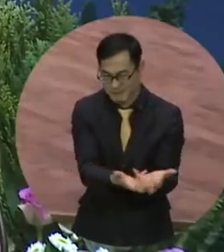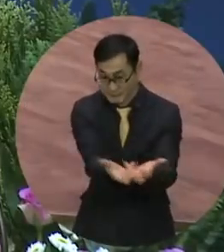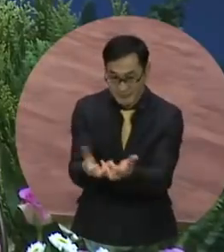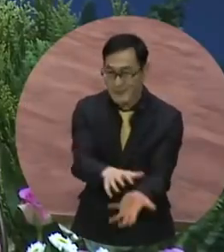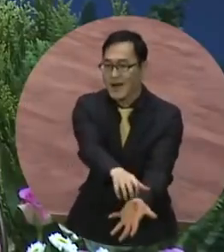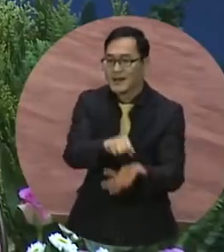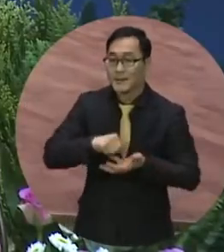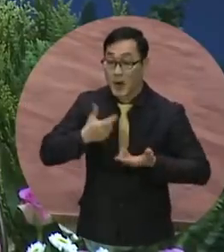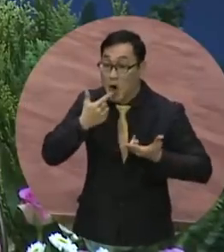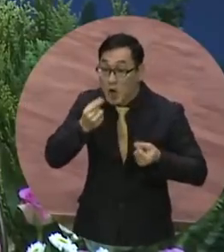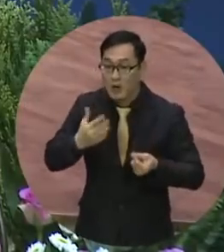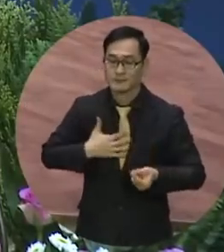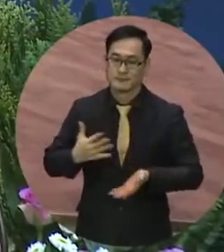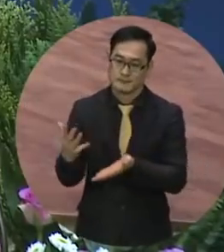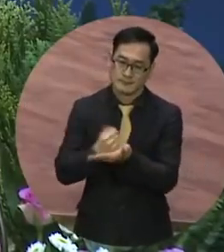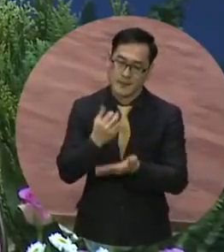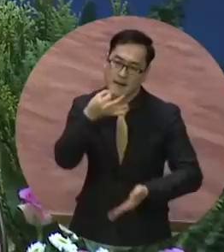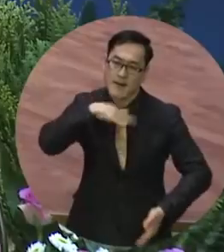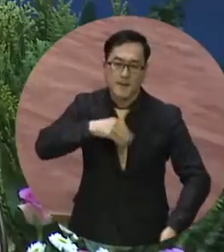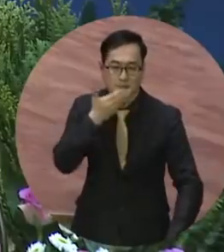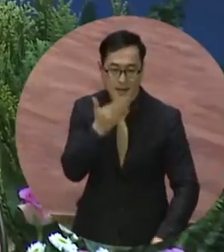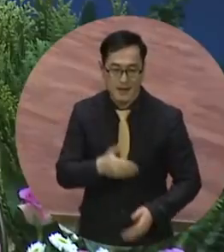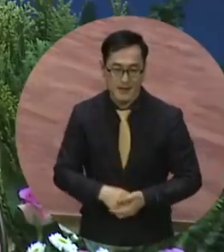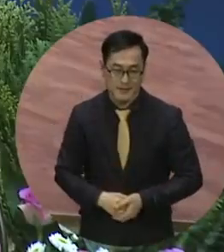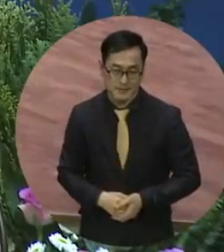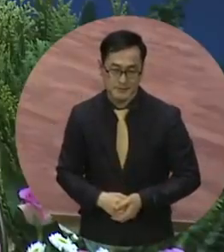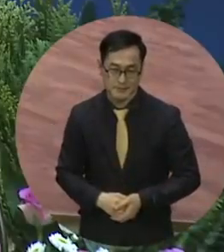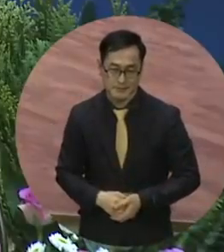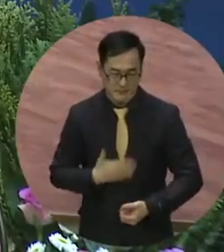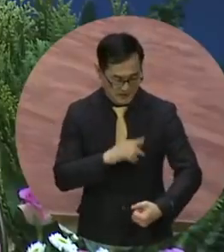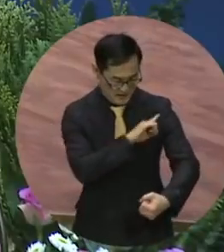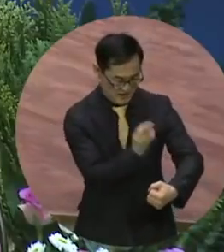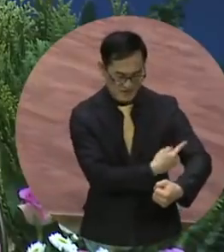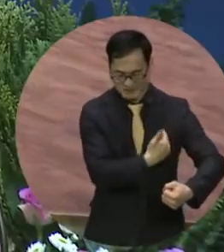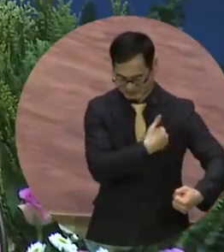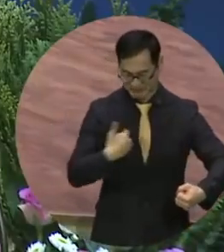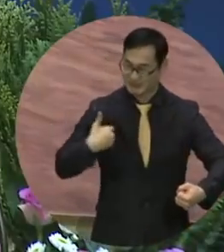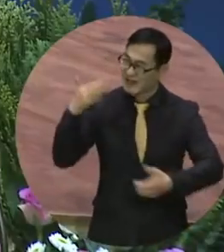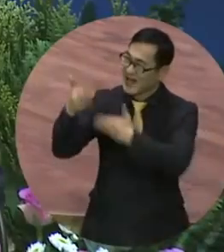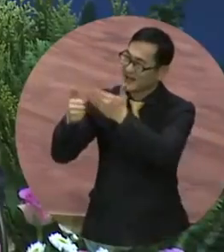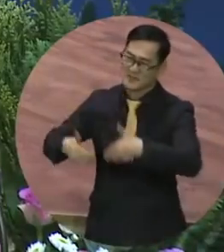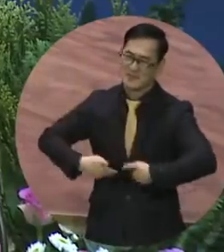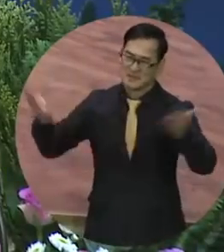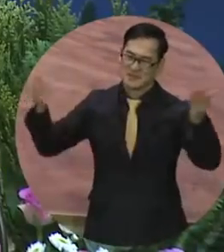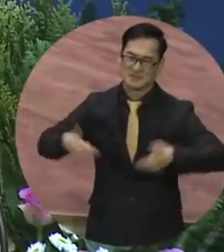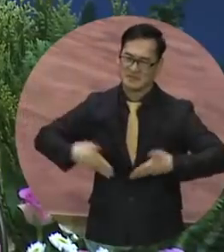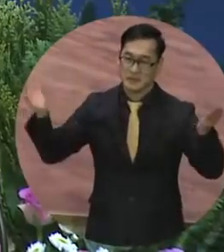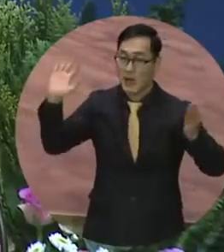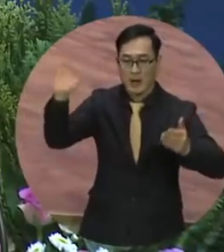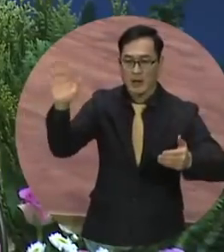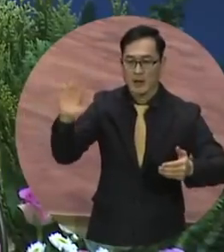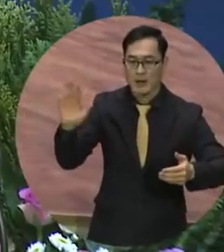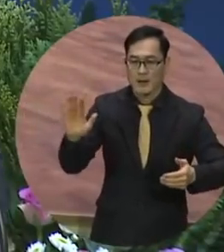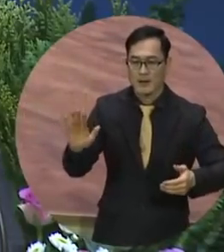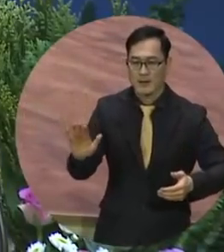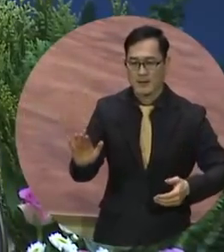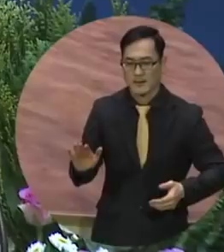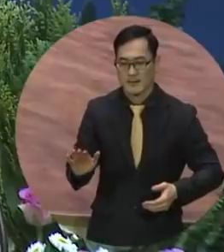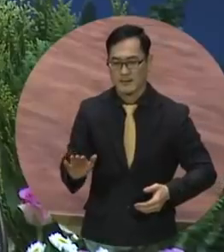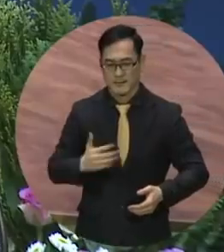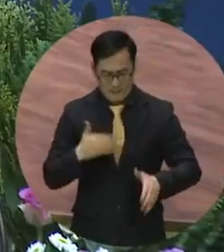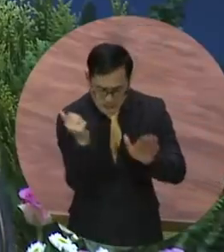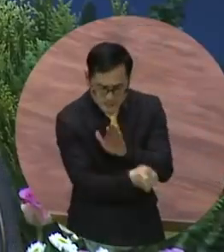이것저것 따지지 말고 내 능력, 네 능력 보지 말고 그 말씀 따라 쭉 가면 돼요. 그냥 말씀의 흐름 따라가면 형통하게